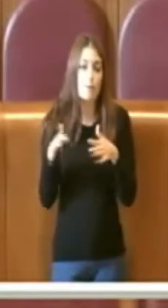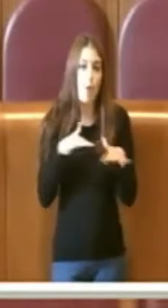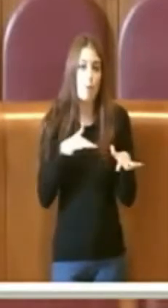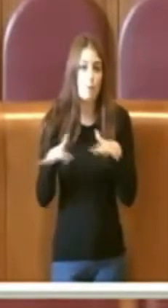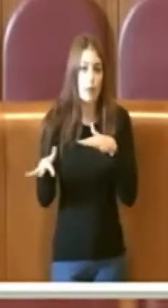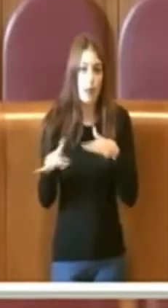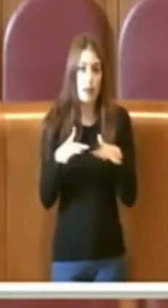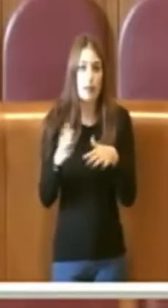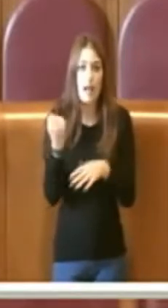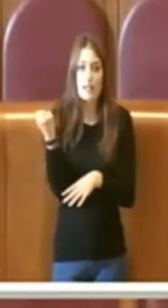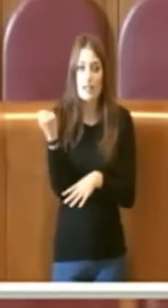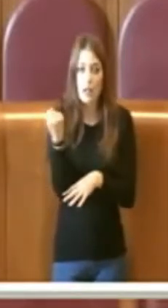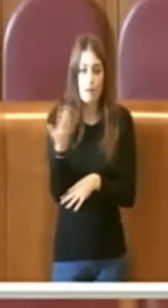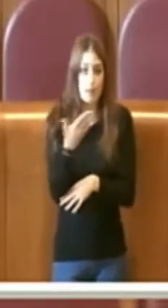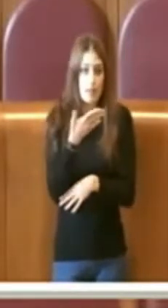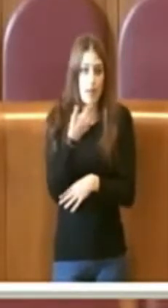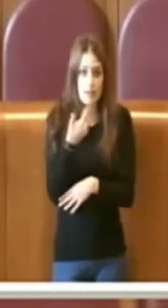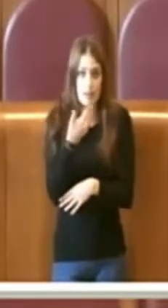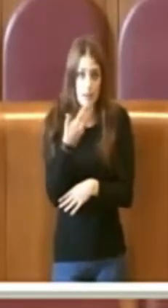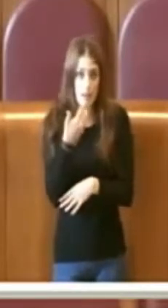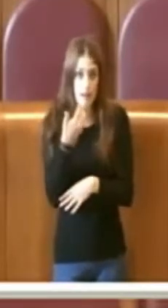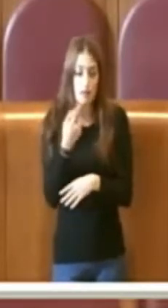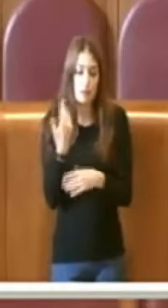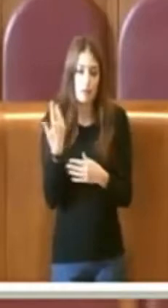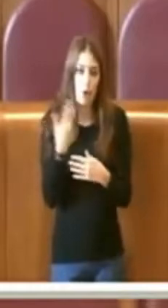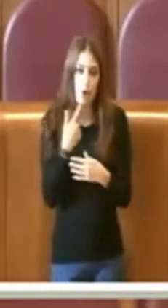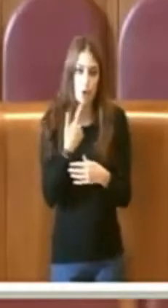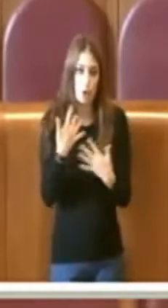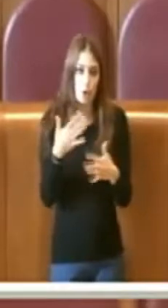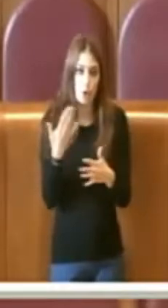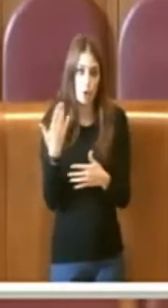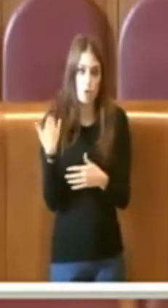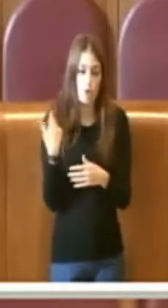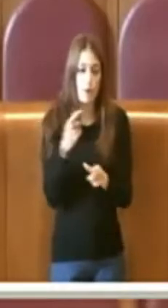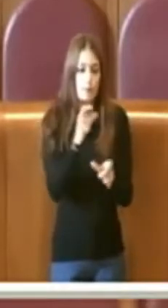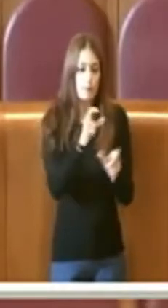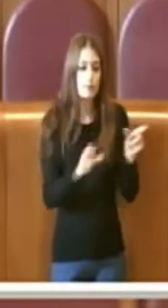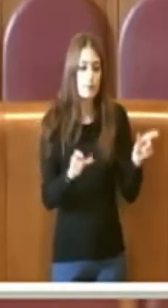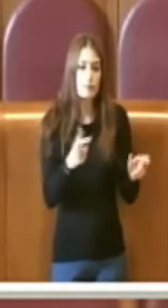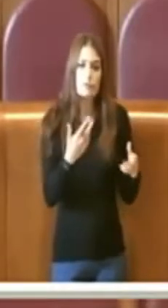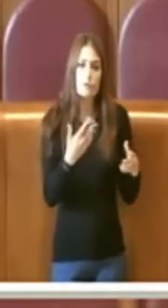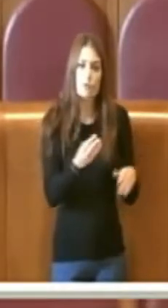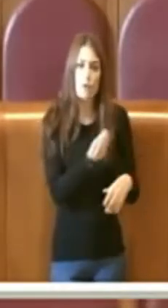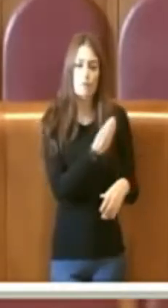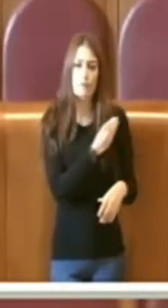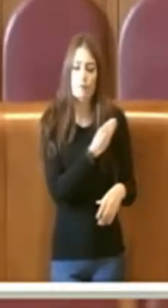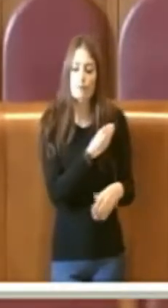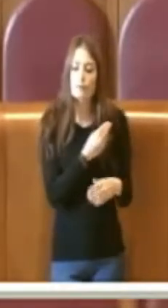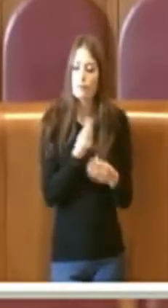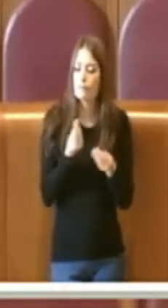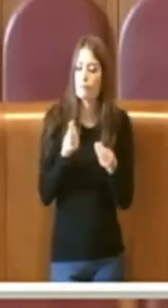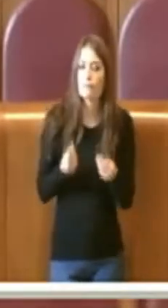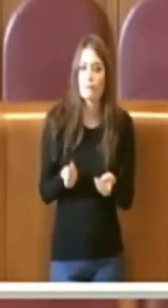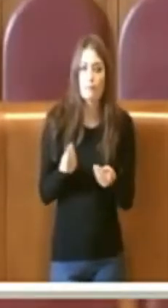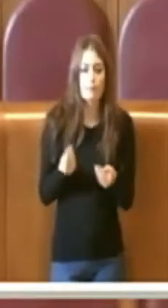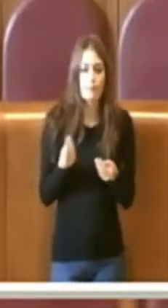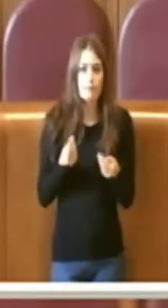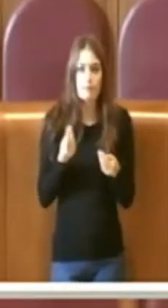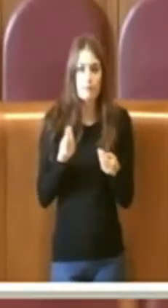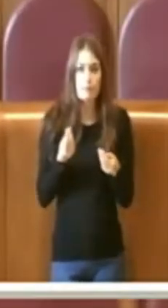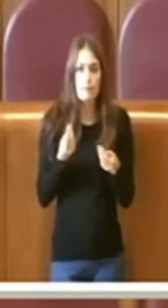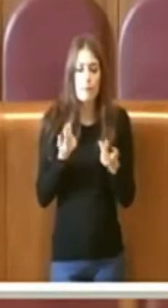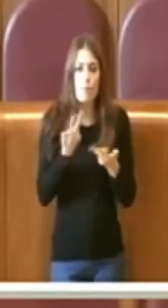sono assenti, come dicevo. E i cittadini allora ci fermavano e ci chiedevano: ma perché? Ma perché